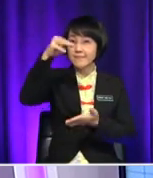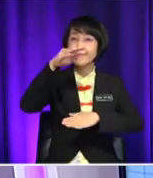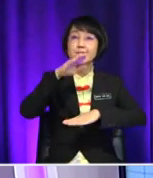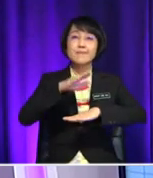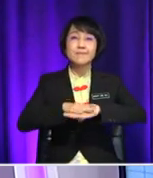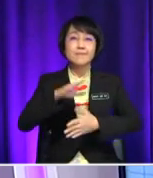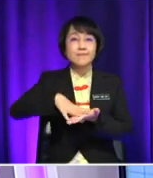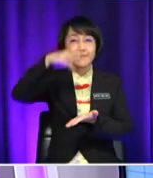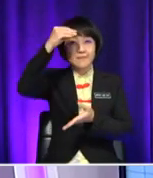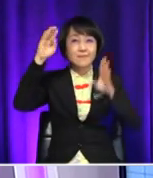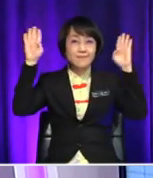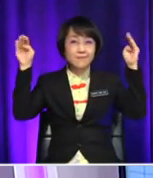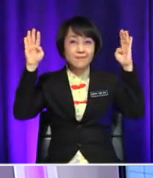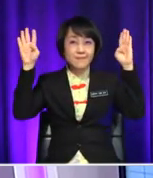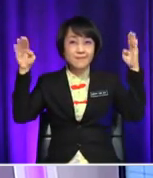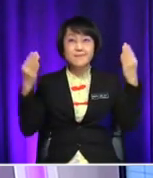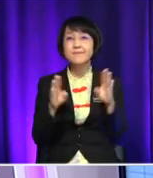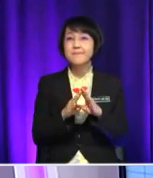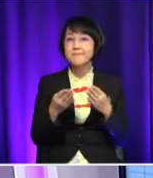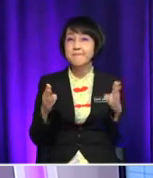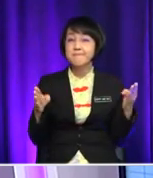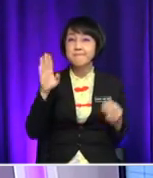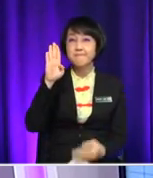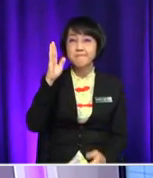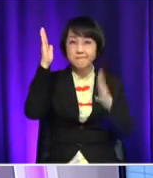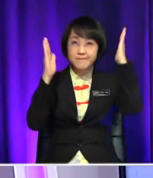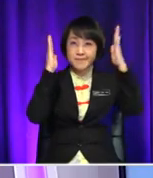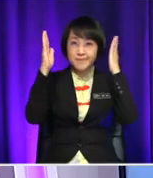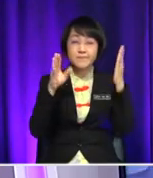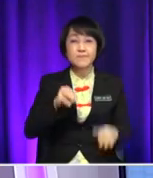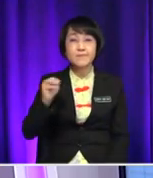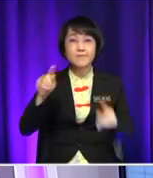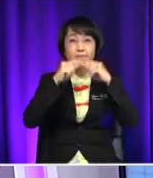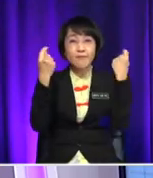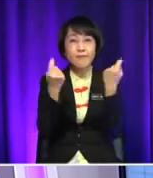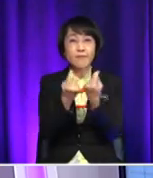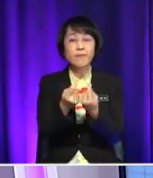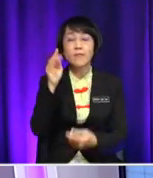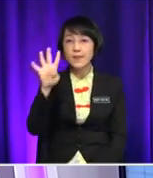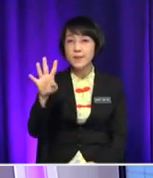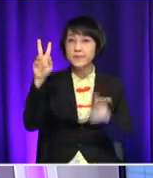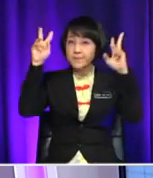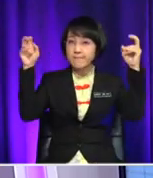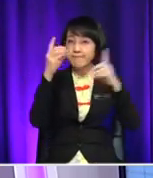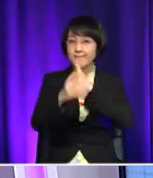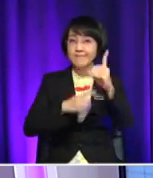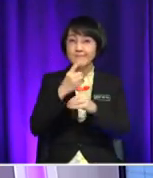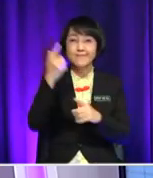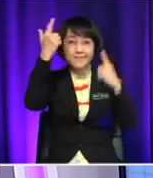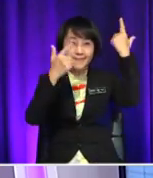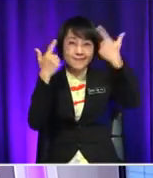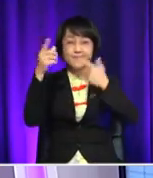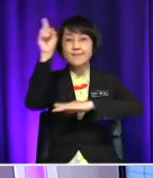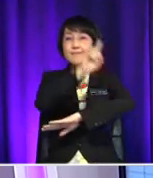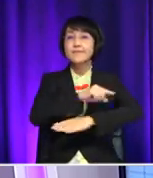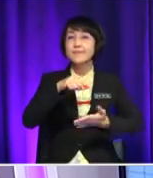belajar mata pelajaran yang bahasa Melayu untuk murid-murid tingkatan 4 dengan tahajudnya dunia pelangsungan dan hari